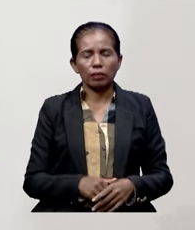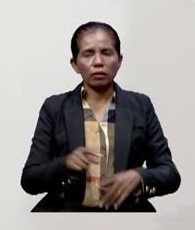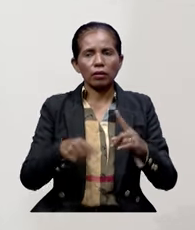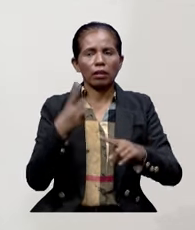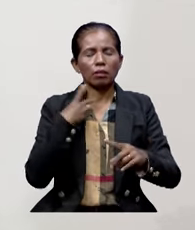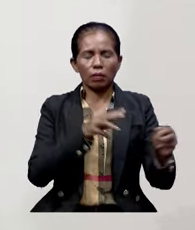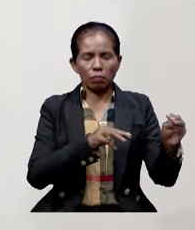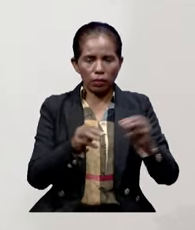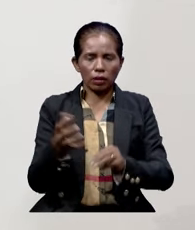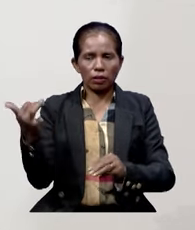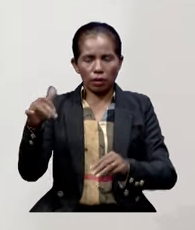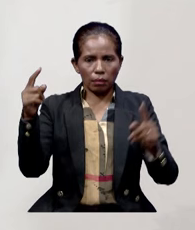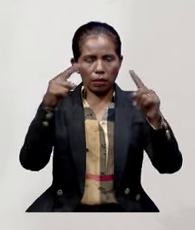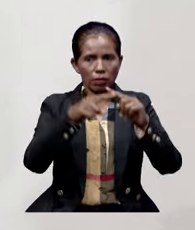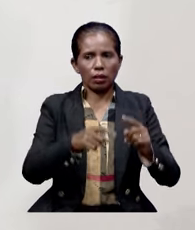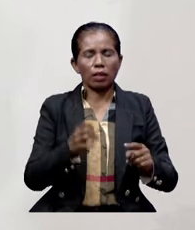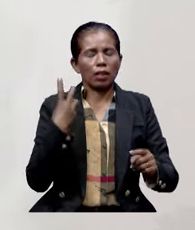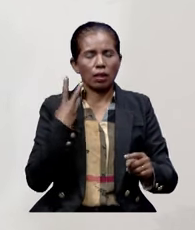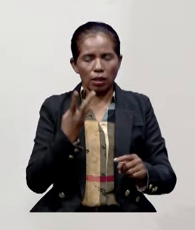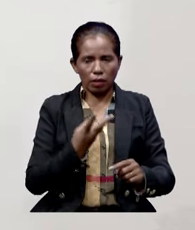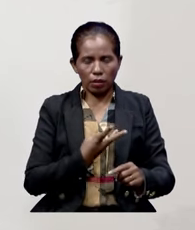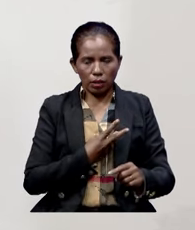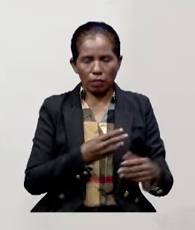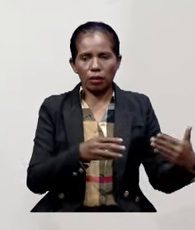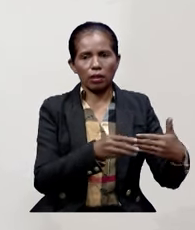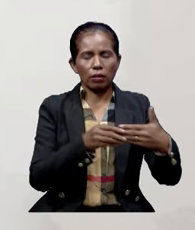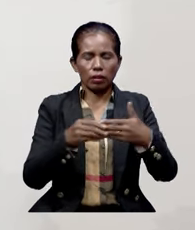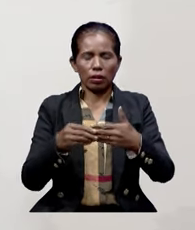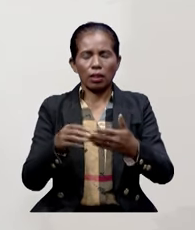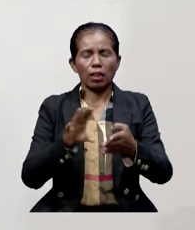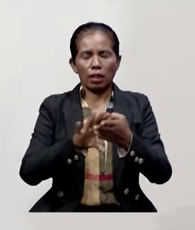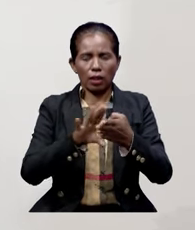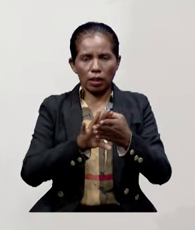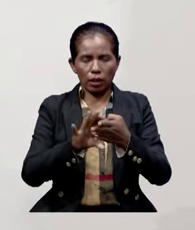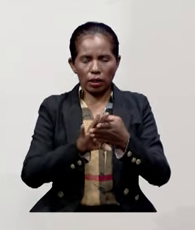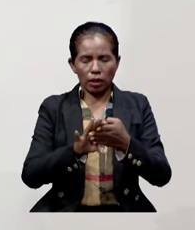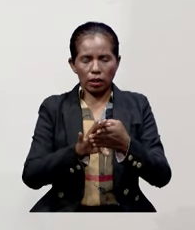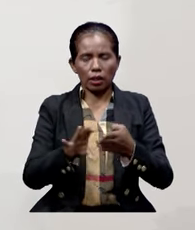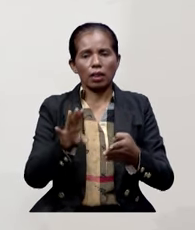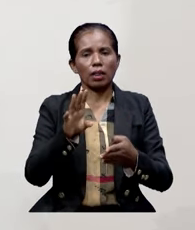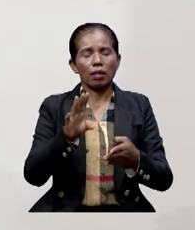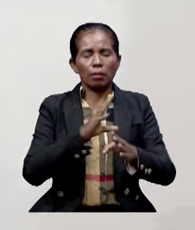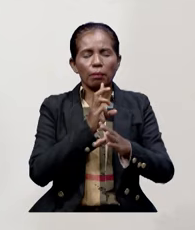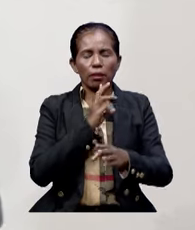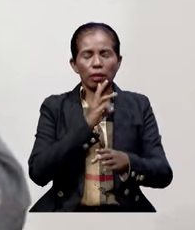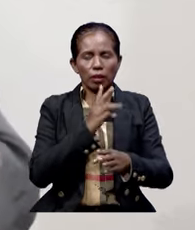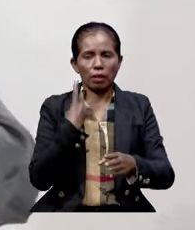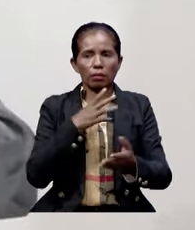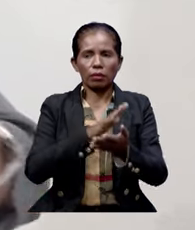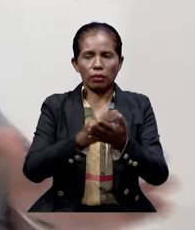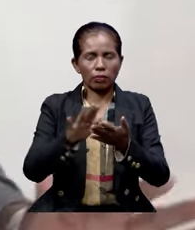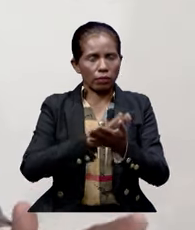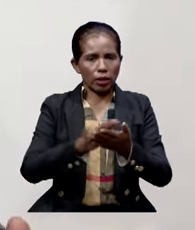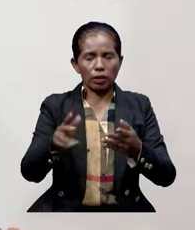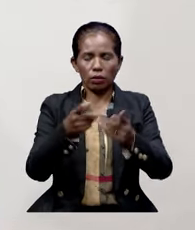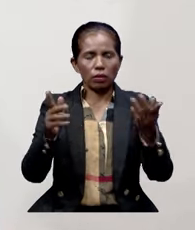muda sir bahin apa? Ami organisa bomberus, o saneamento ini. Ami fasih tu lokasi